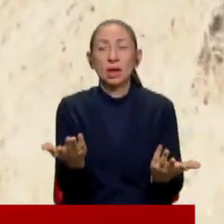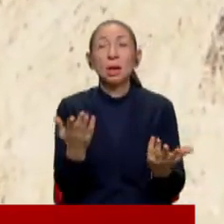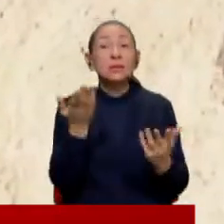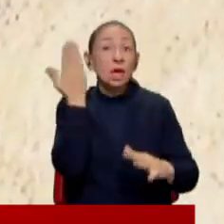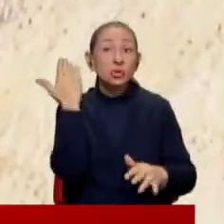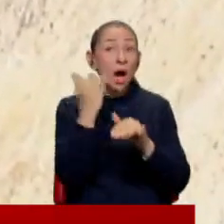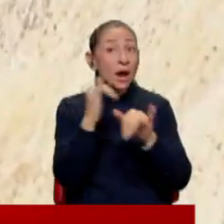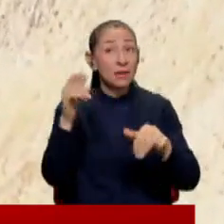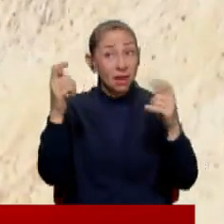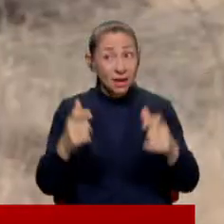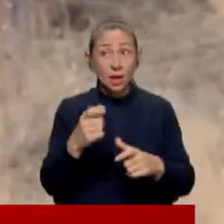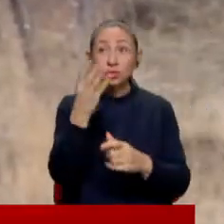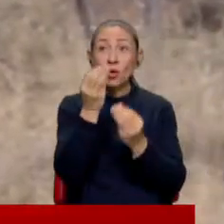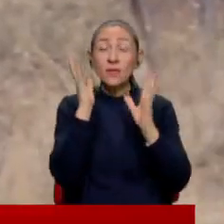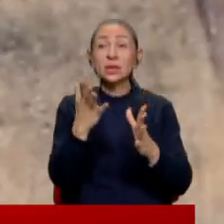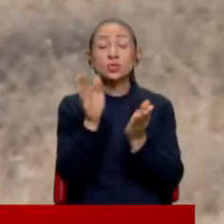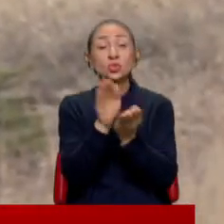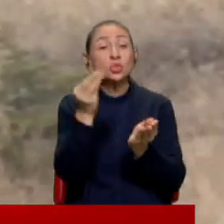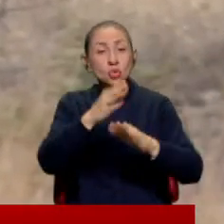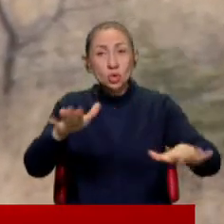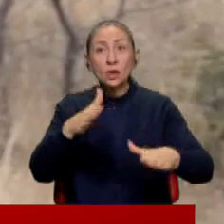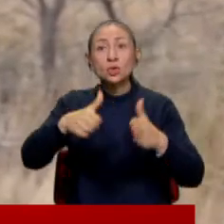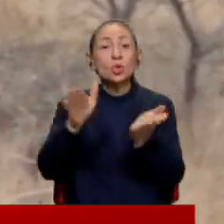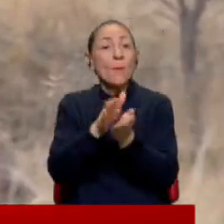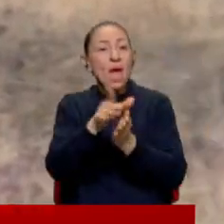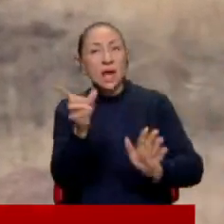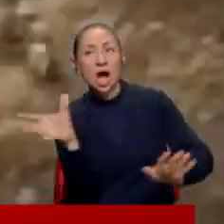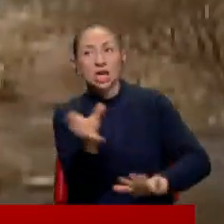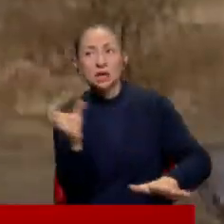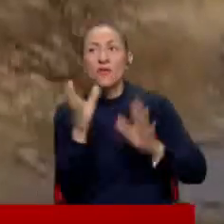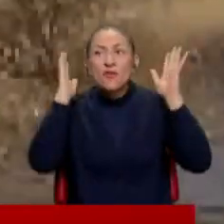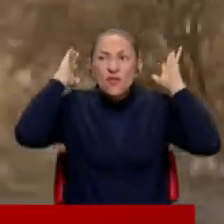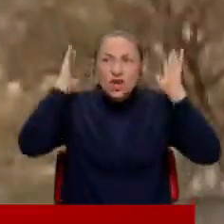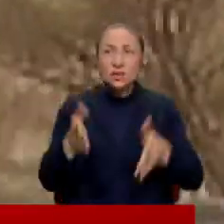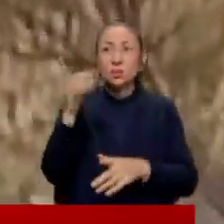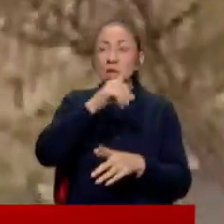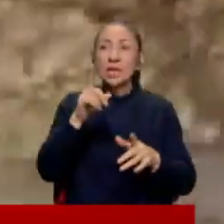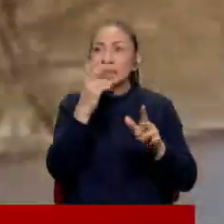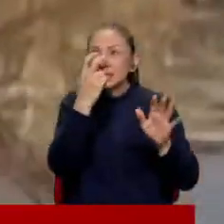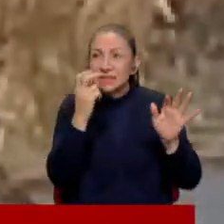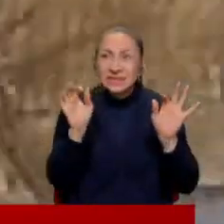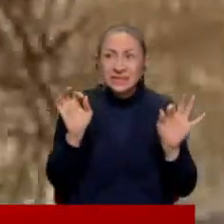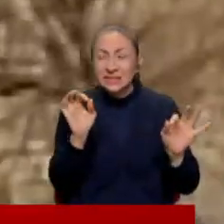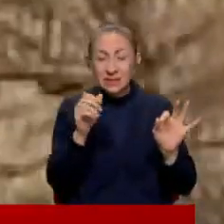önce de aynı yerde birçok kez çocuklar sokak köpeklerinin saldırısına uğradığı için